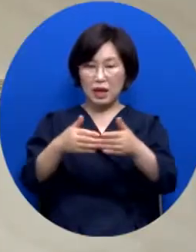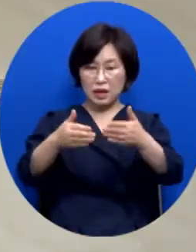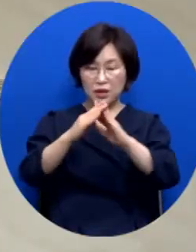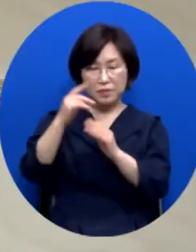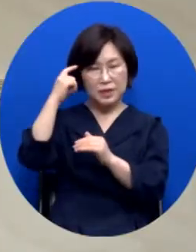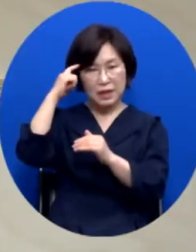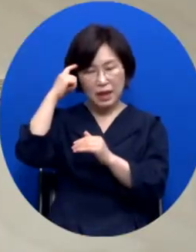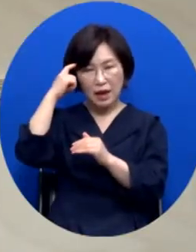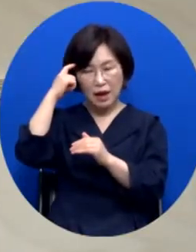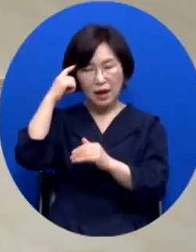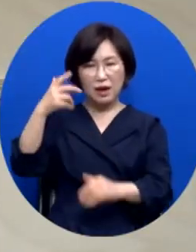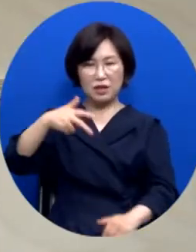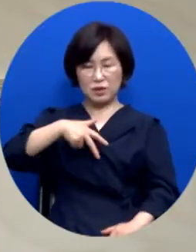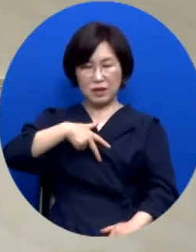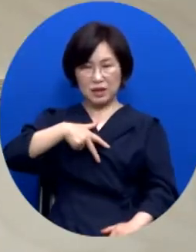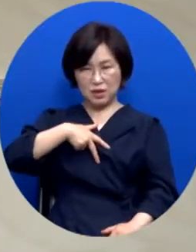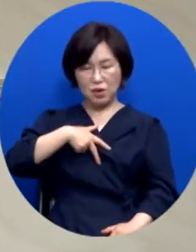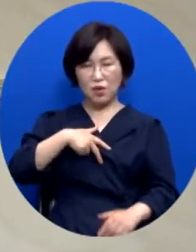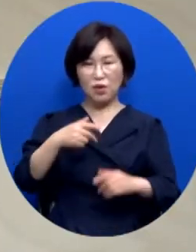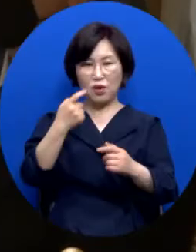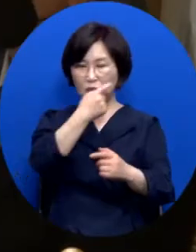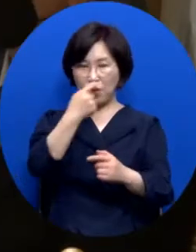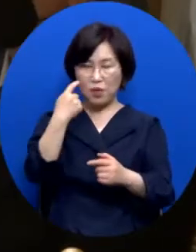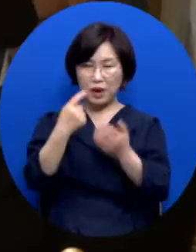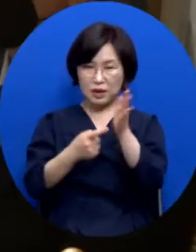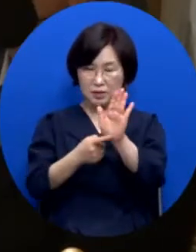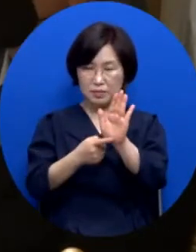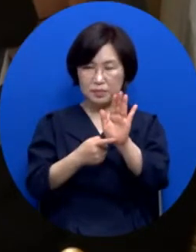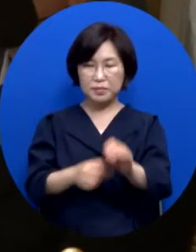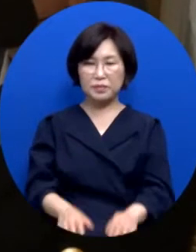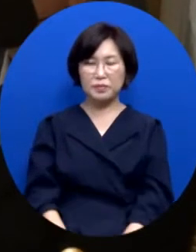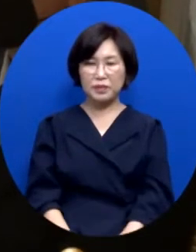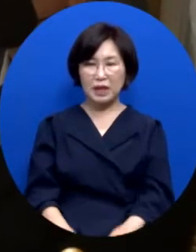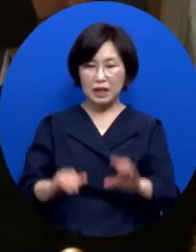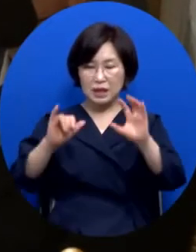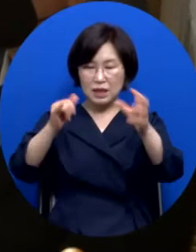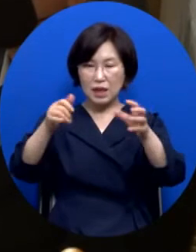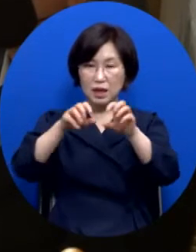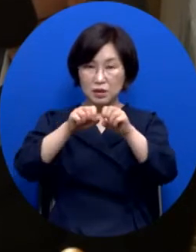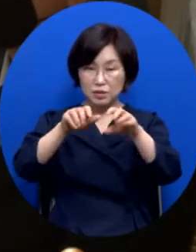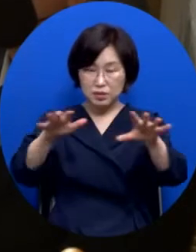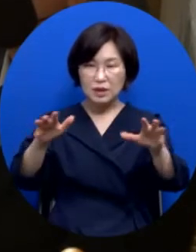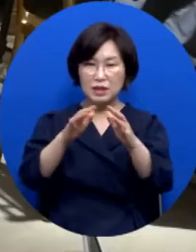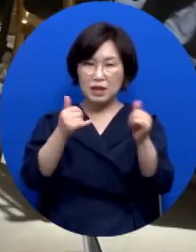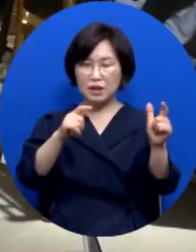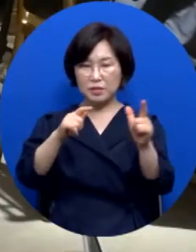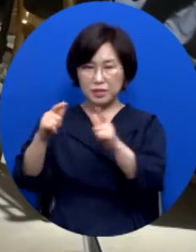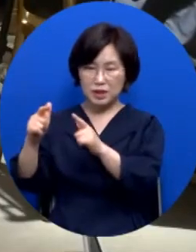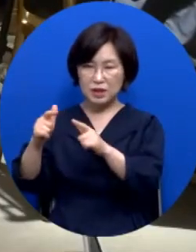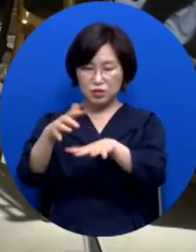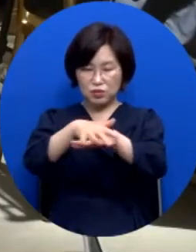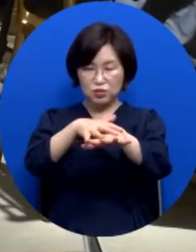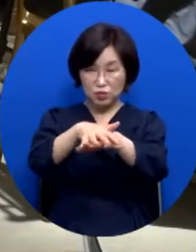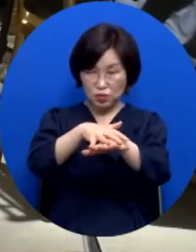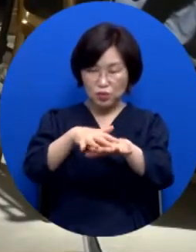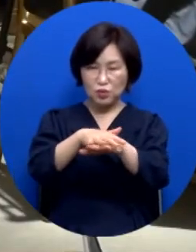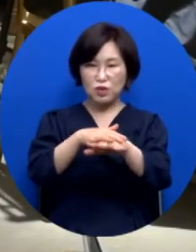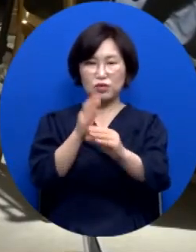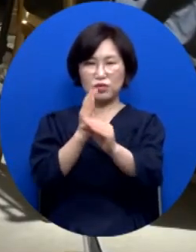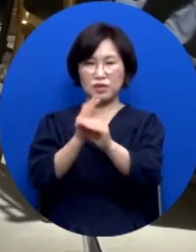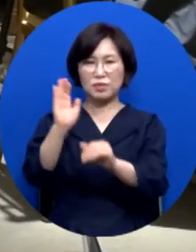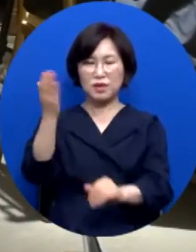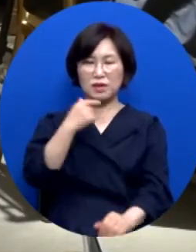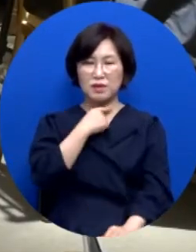재확인하고 정체성을 확립하는 한편 세계 한국인 디아스포라를 하나로 묶는 네트워크를 구성하는 원년으로 삼겠다고